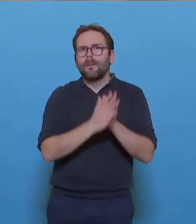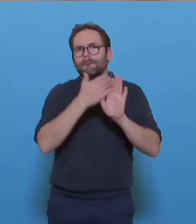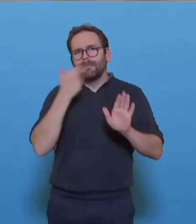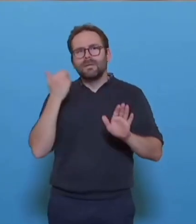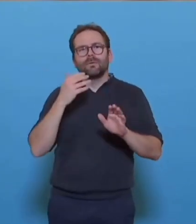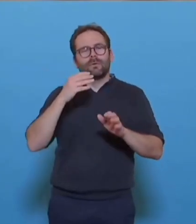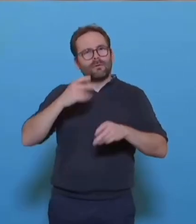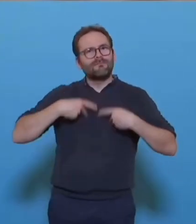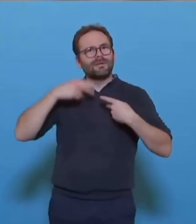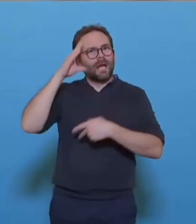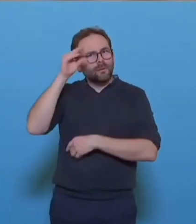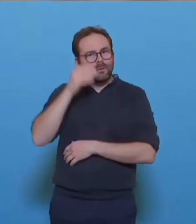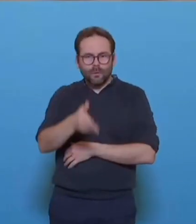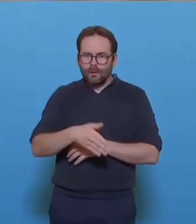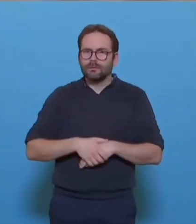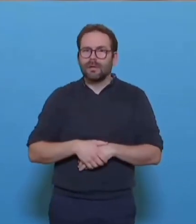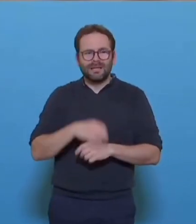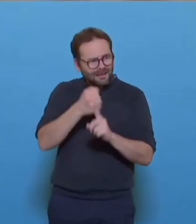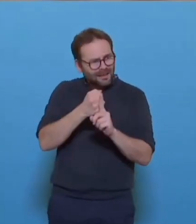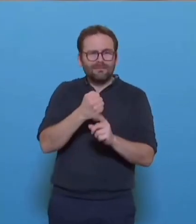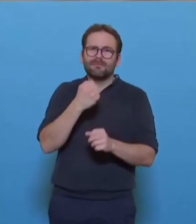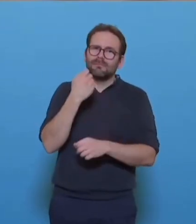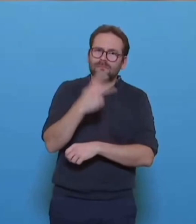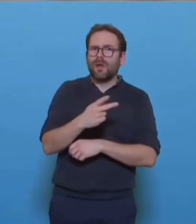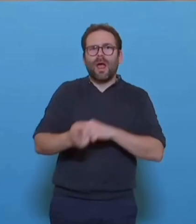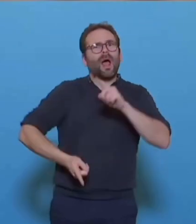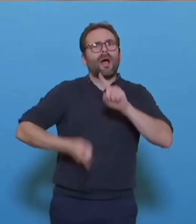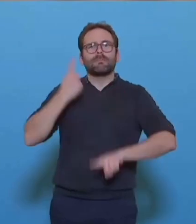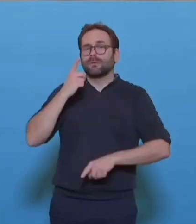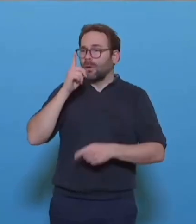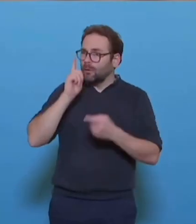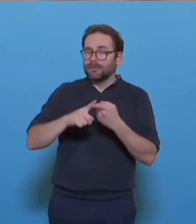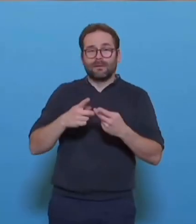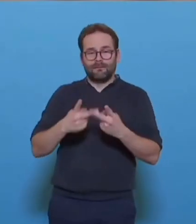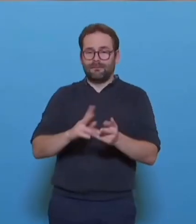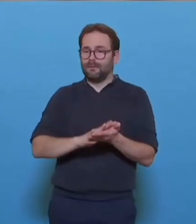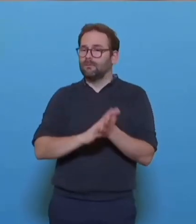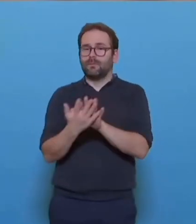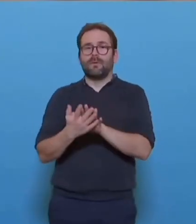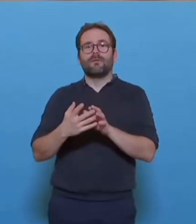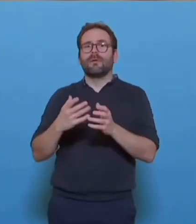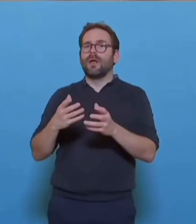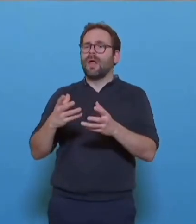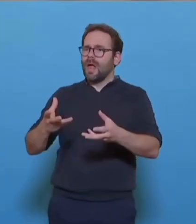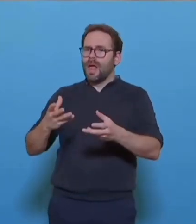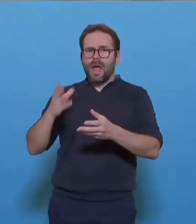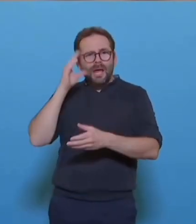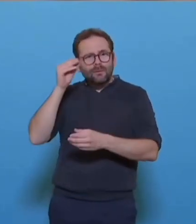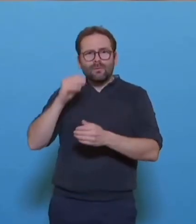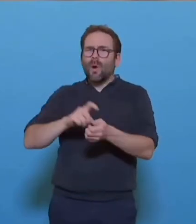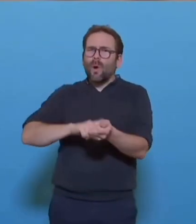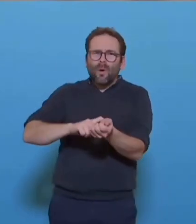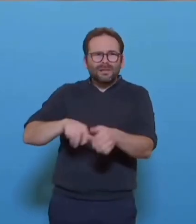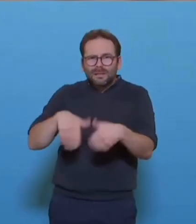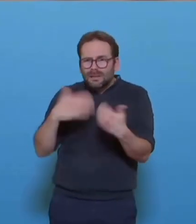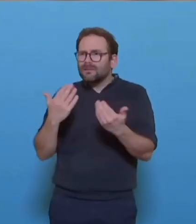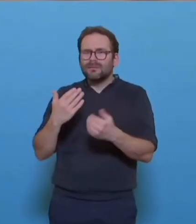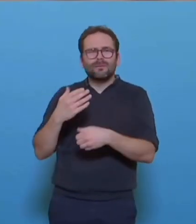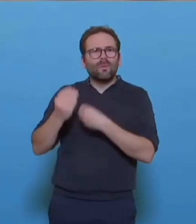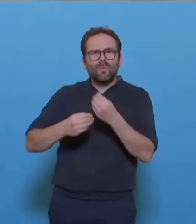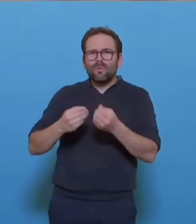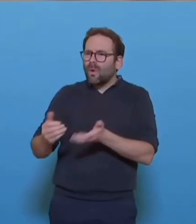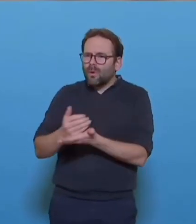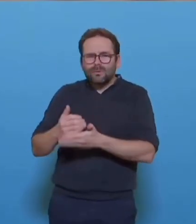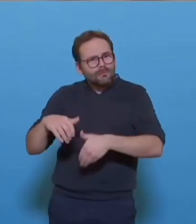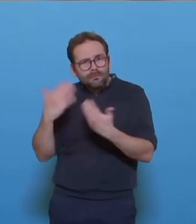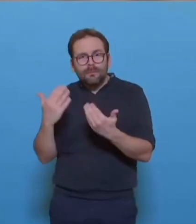vie étudiante. Leur travail est essentiel pour faire de notre ville un lieu où tous les étudiants, quelle que soit leur origine ou leurs ressources,